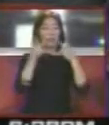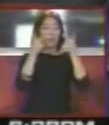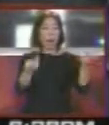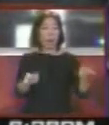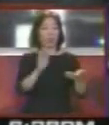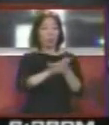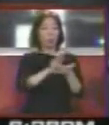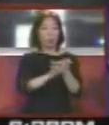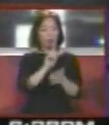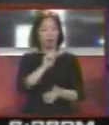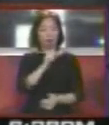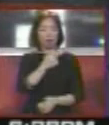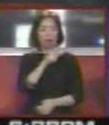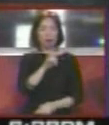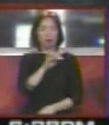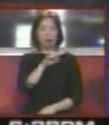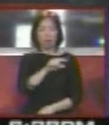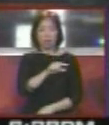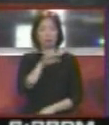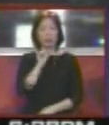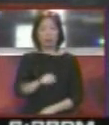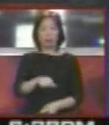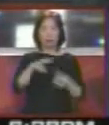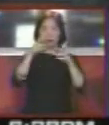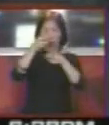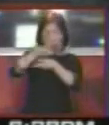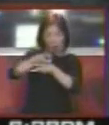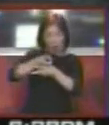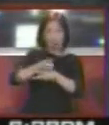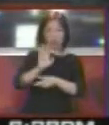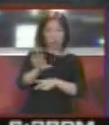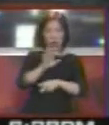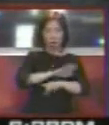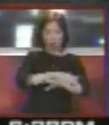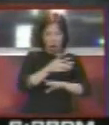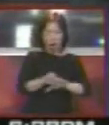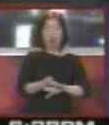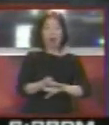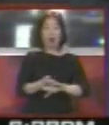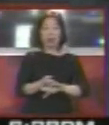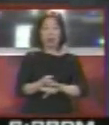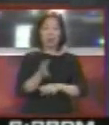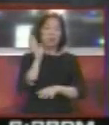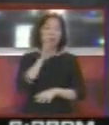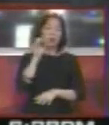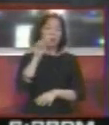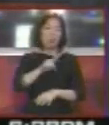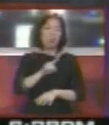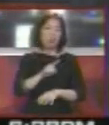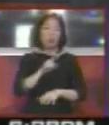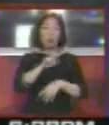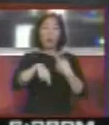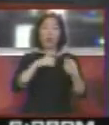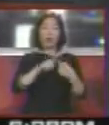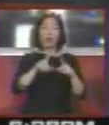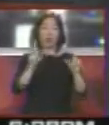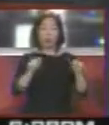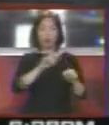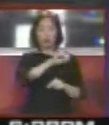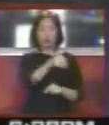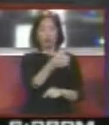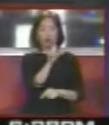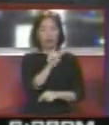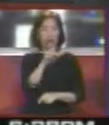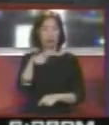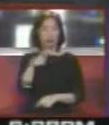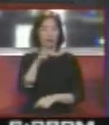Taguig. Pwede nyo na po kasing mabantayan ang inyong kamag-anak, ang inyong anak, kapatid, sa kanilang junior and senior prom.